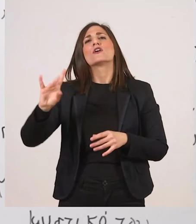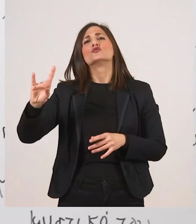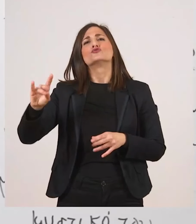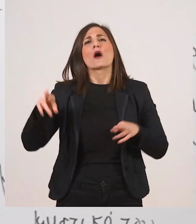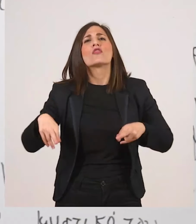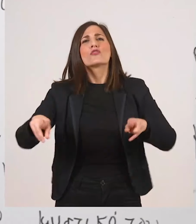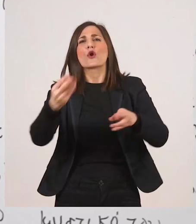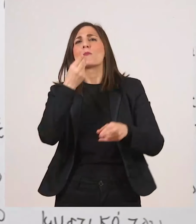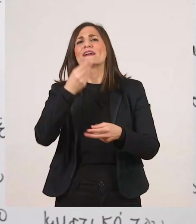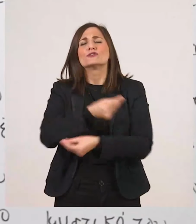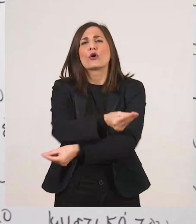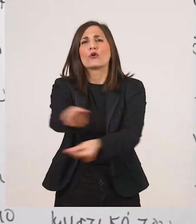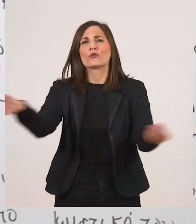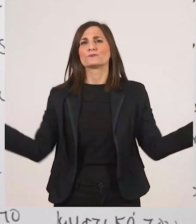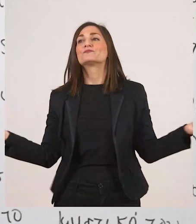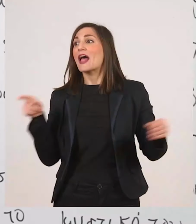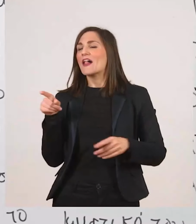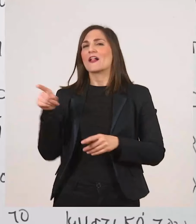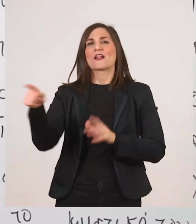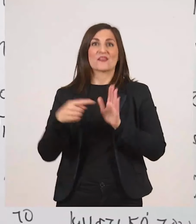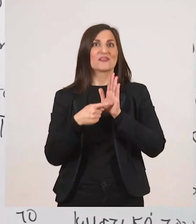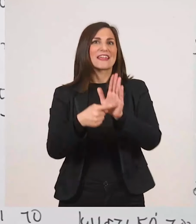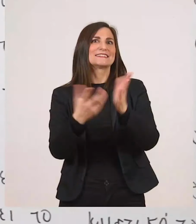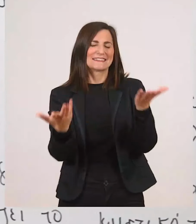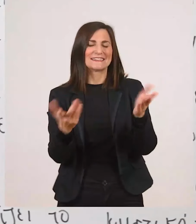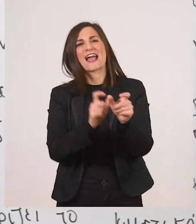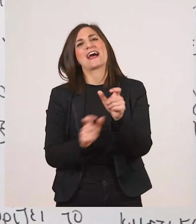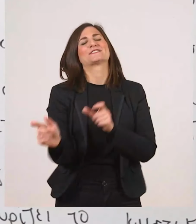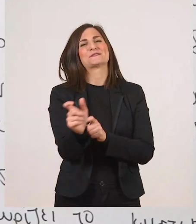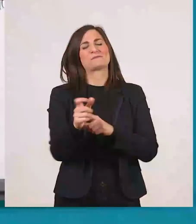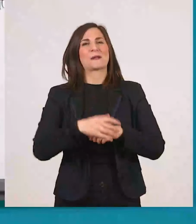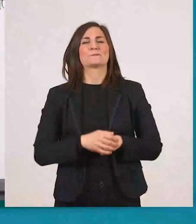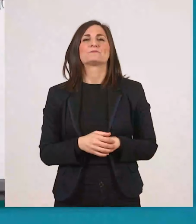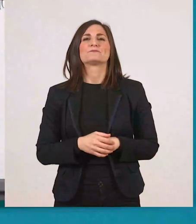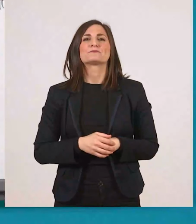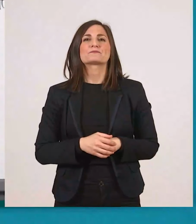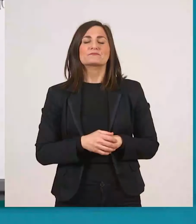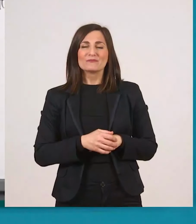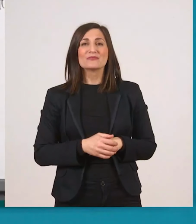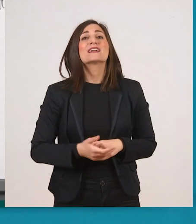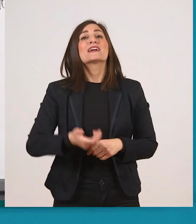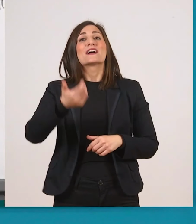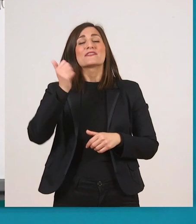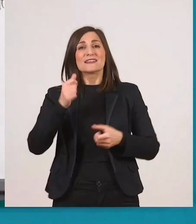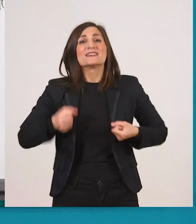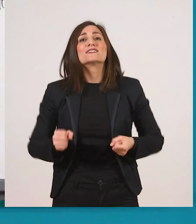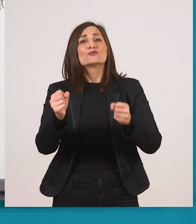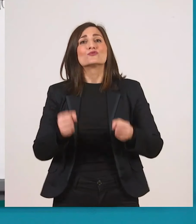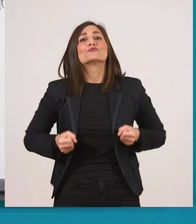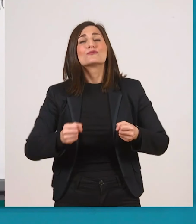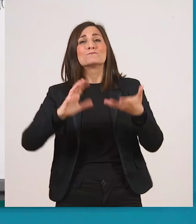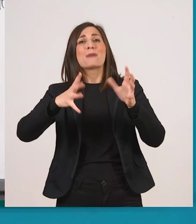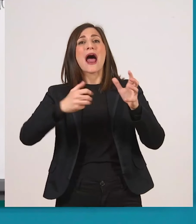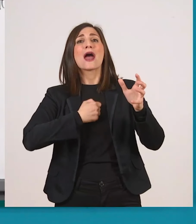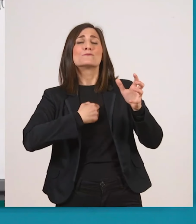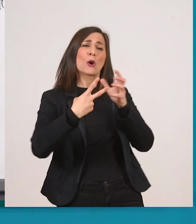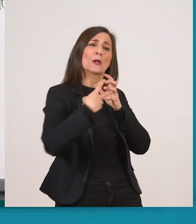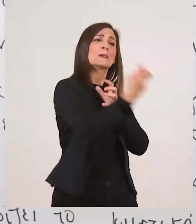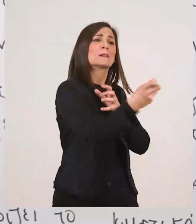δέσποτα. Βεβαίως, δεικτική αντωνυμία. Μπράβο σας. Αυτό είναι το παιδάκι το οποίο πήρε την μπάλα μου χθες στην παιδική